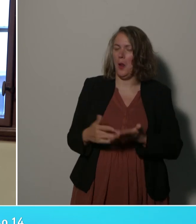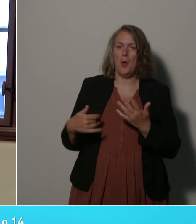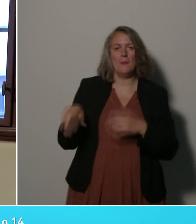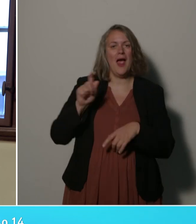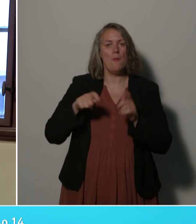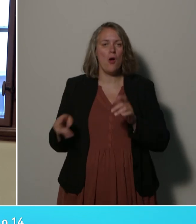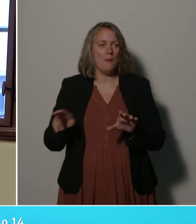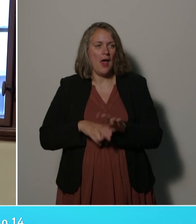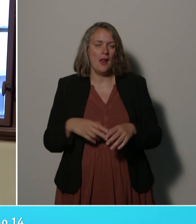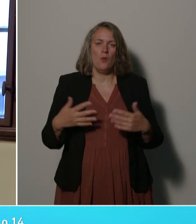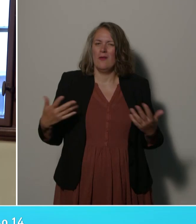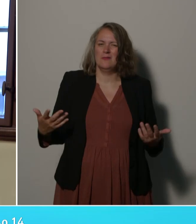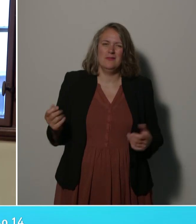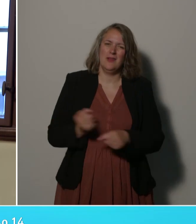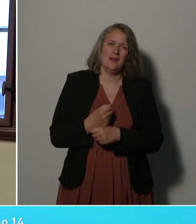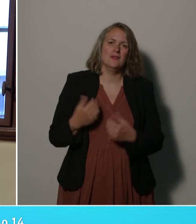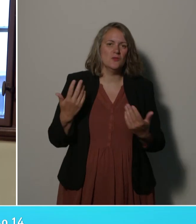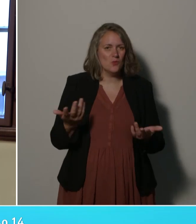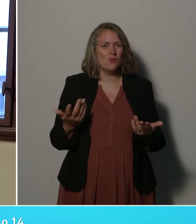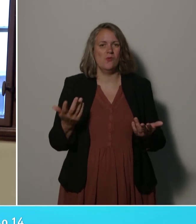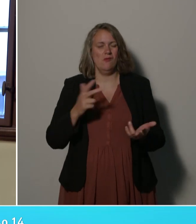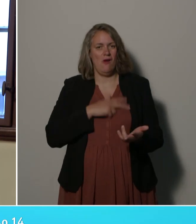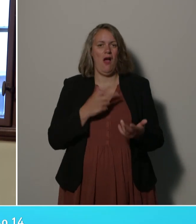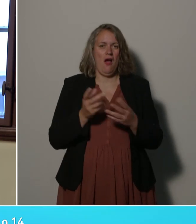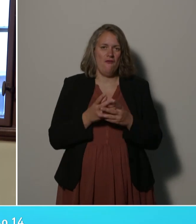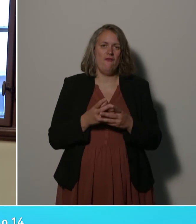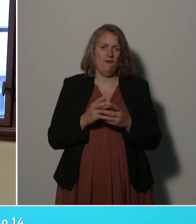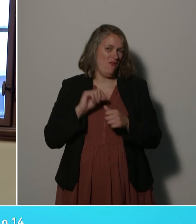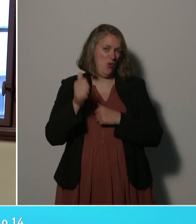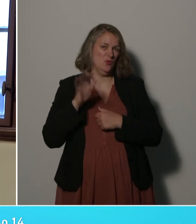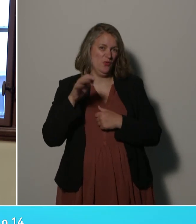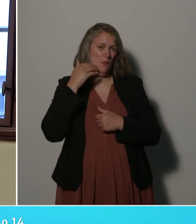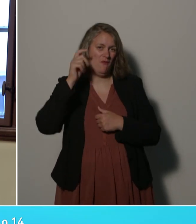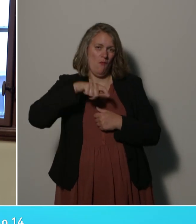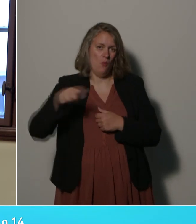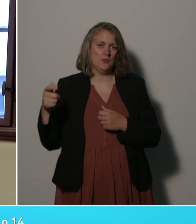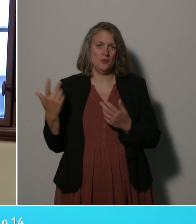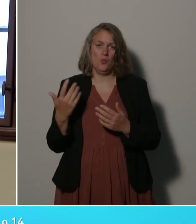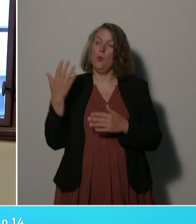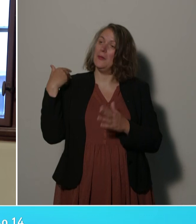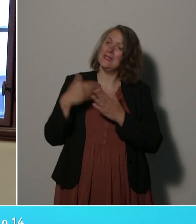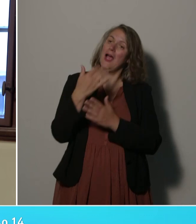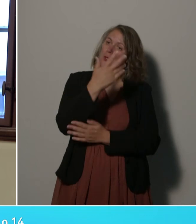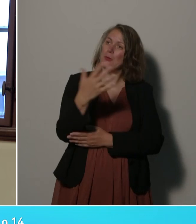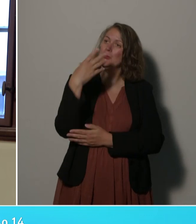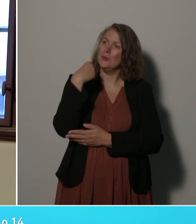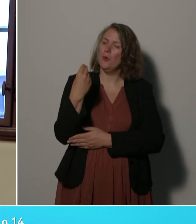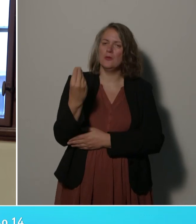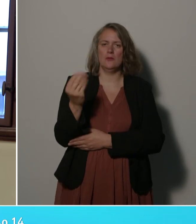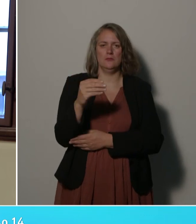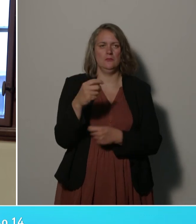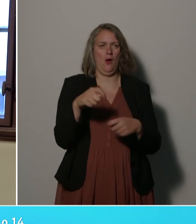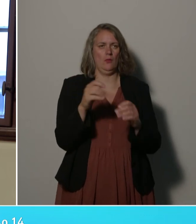Bürgerbeteiligung wegzudiskutieren, sondern das ist einfach ein materieller Verlust, der für die Bewohner dort entsteht. Und in den